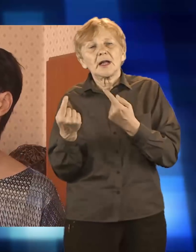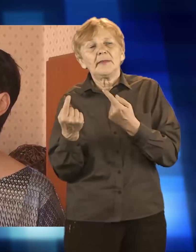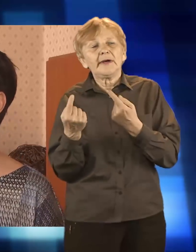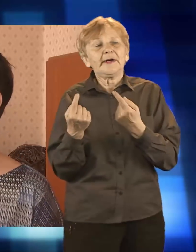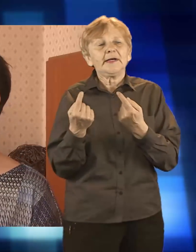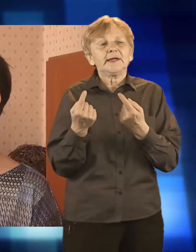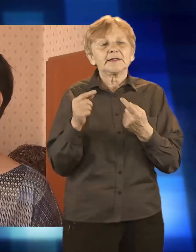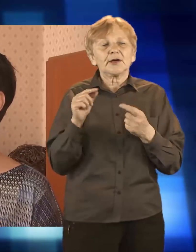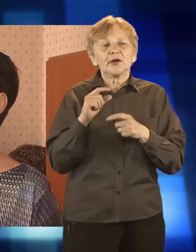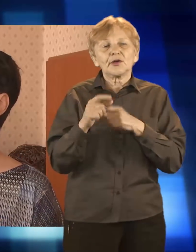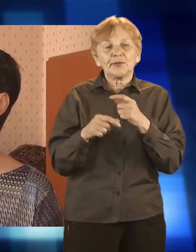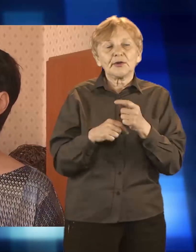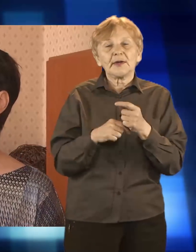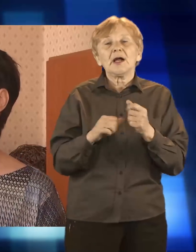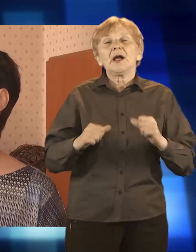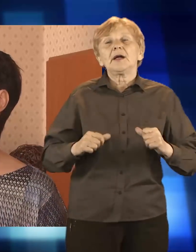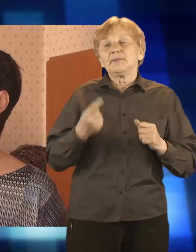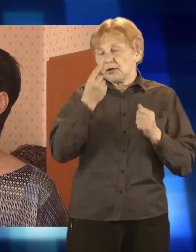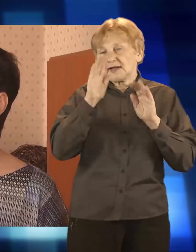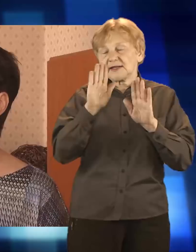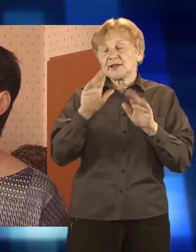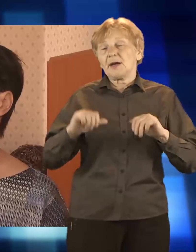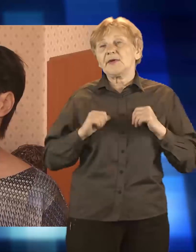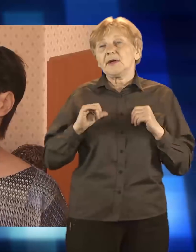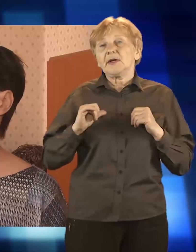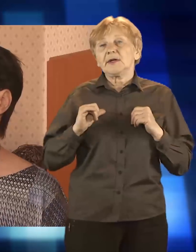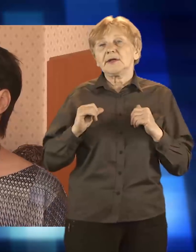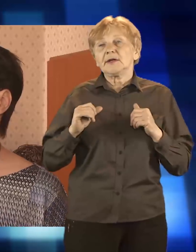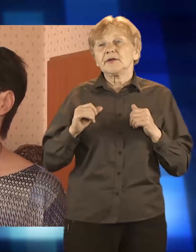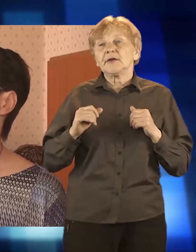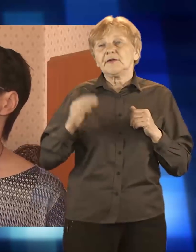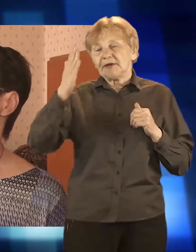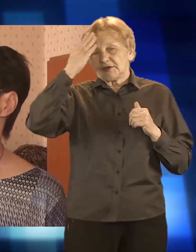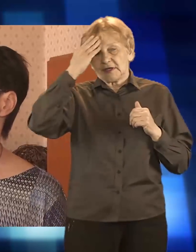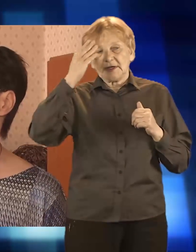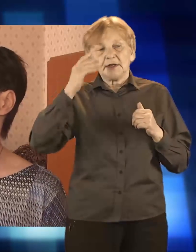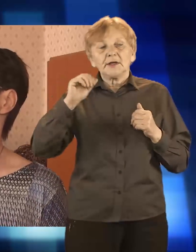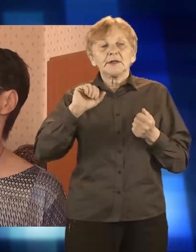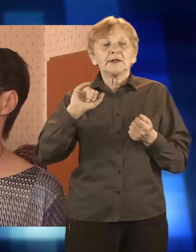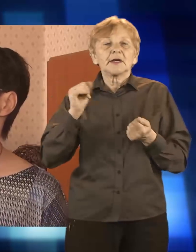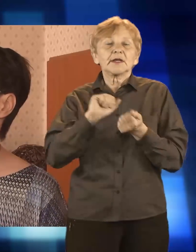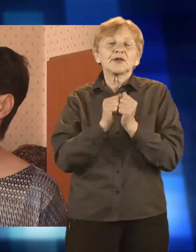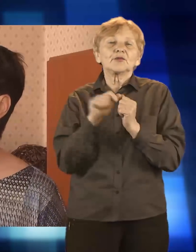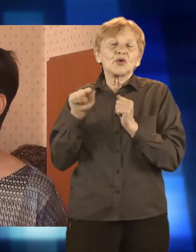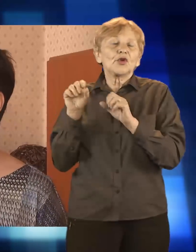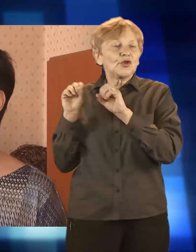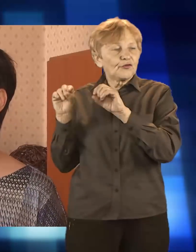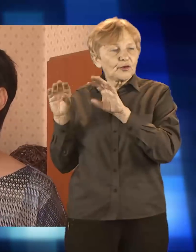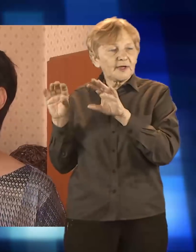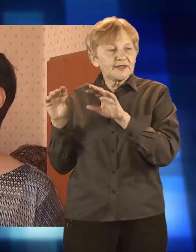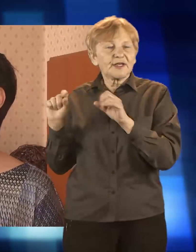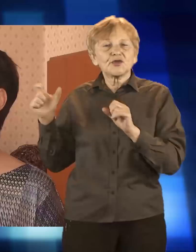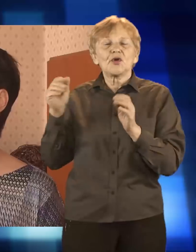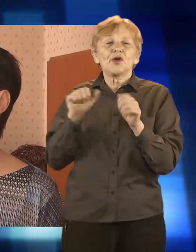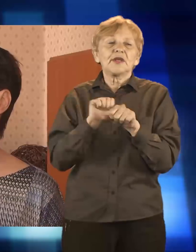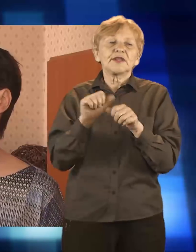emitowany w telewizji kablowej. Chcemy po prostu na nowo odświeżyć tą informację, żeby ona była ciągle żywa wśród